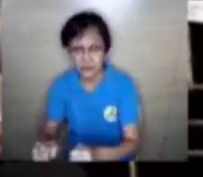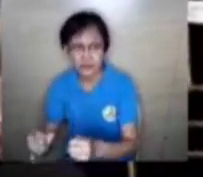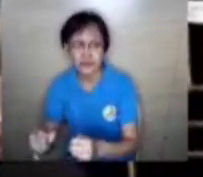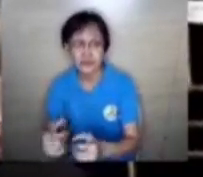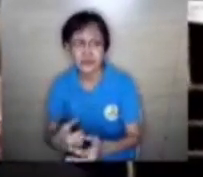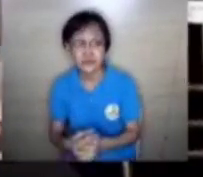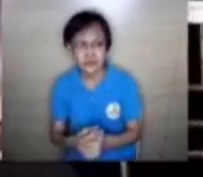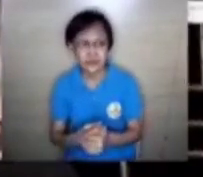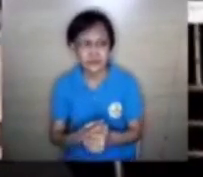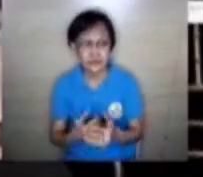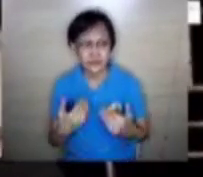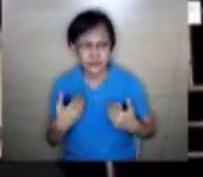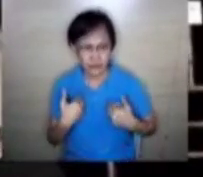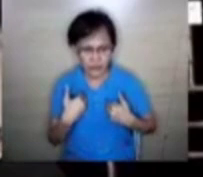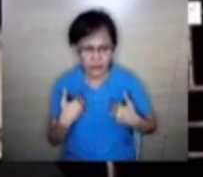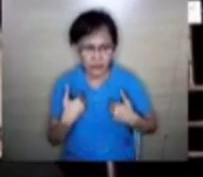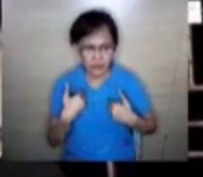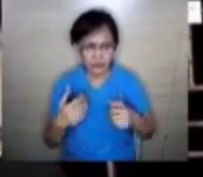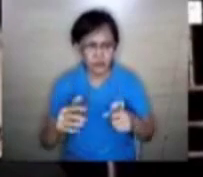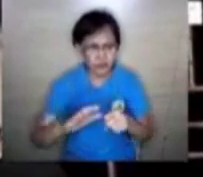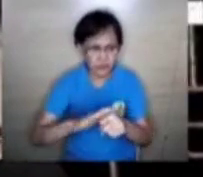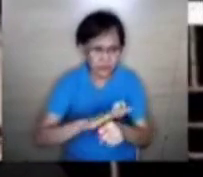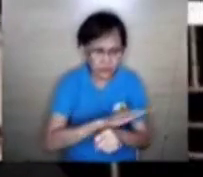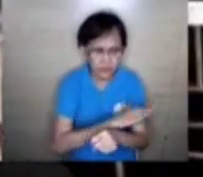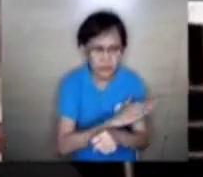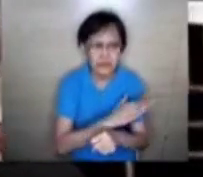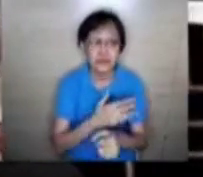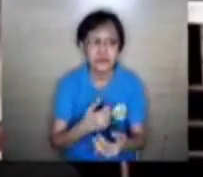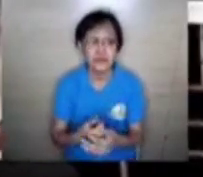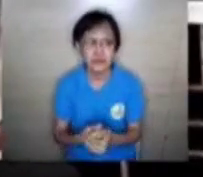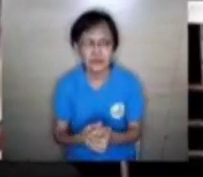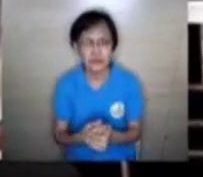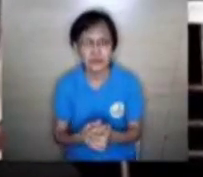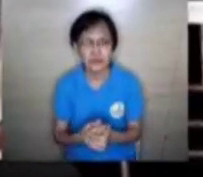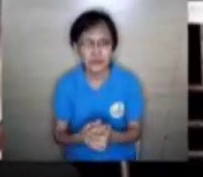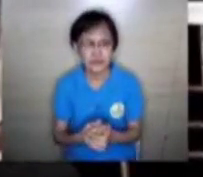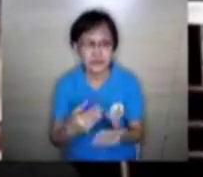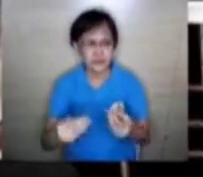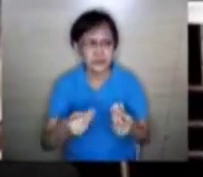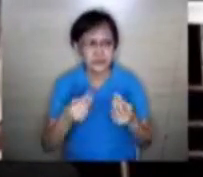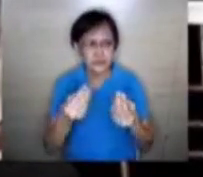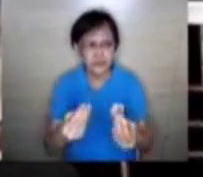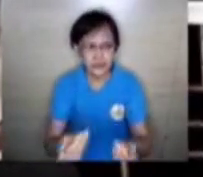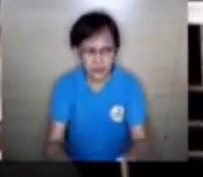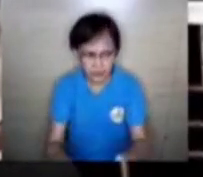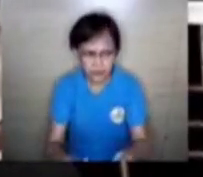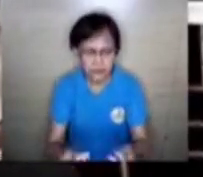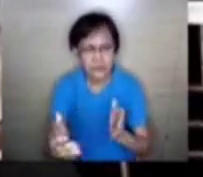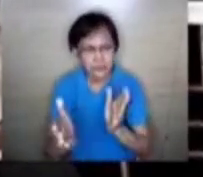Naintindihan natin na hindi sapat ang pagtatayo ng gusali upang makapagbigay serbisyo.